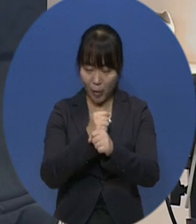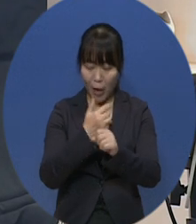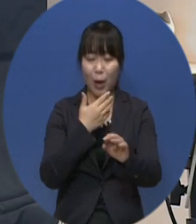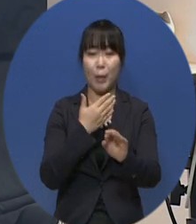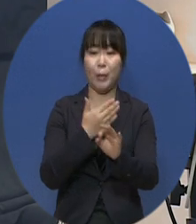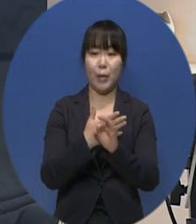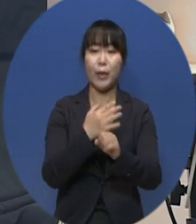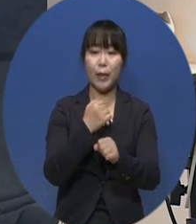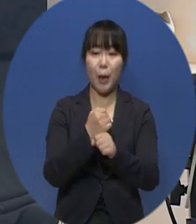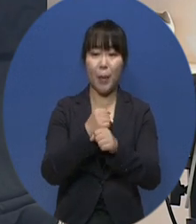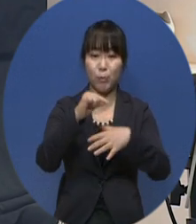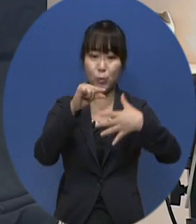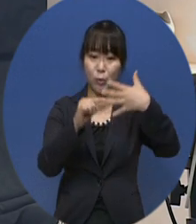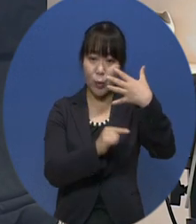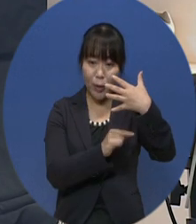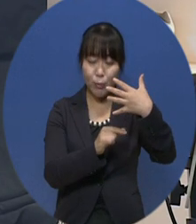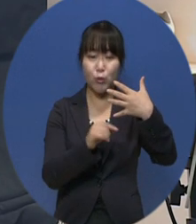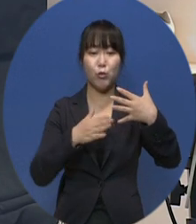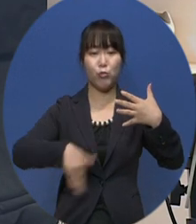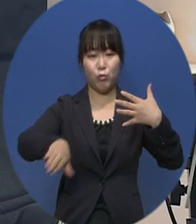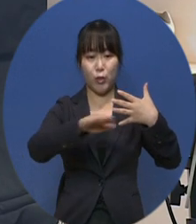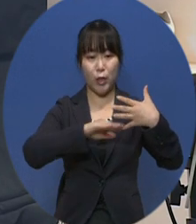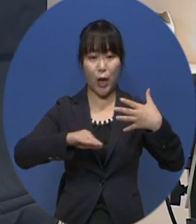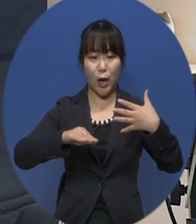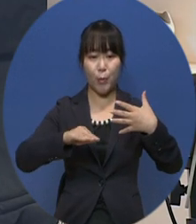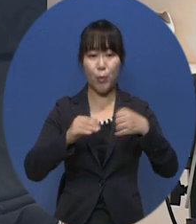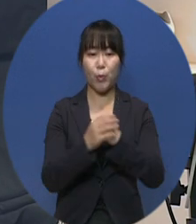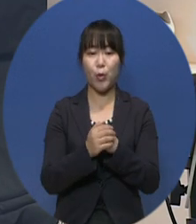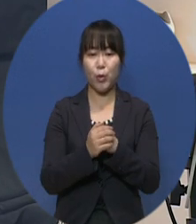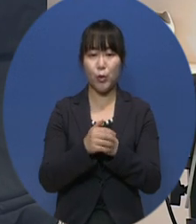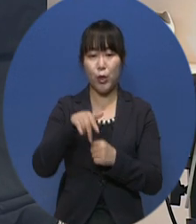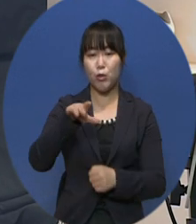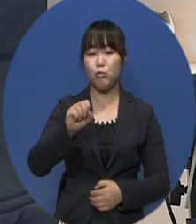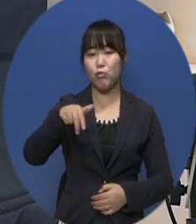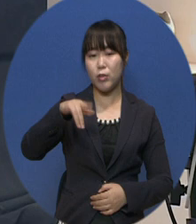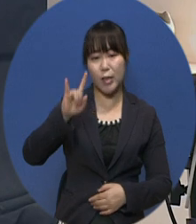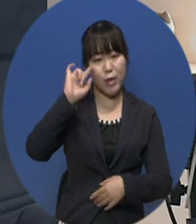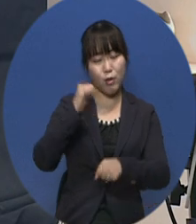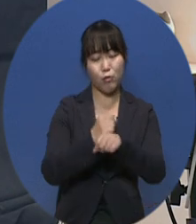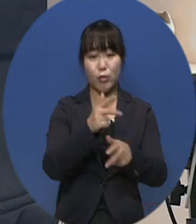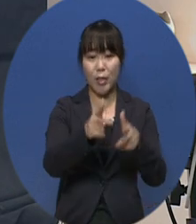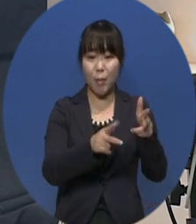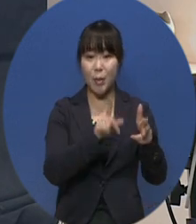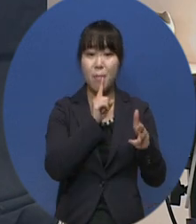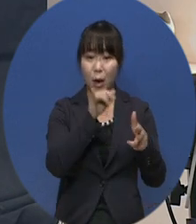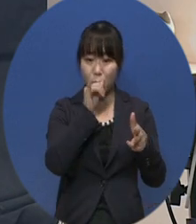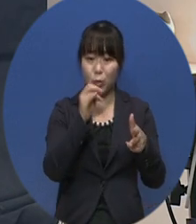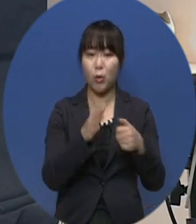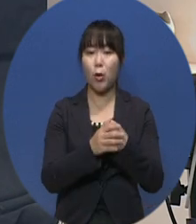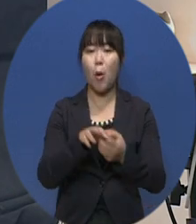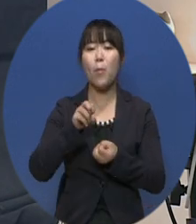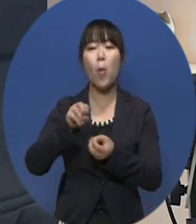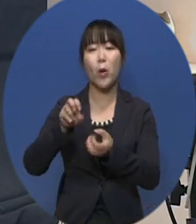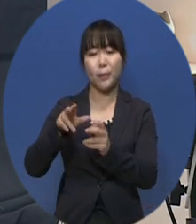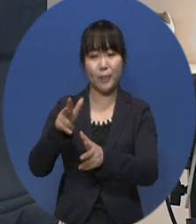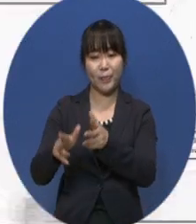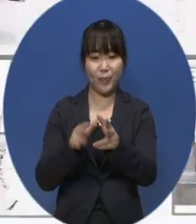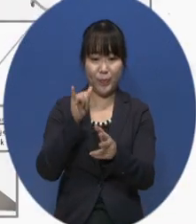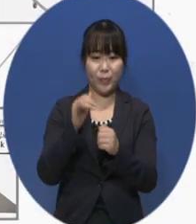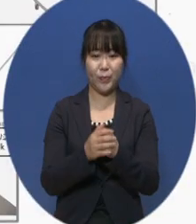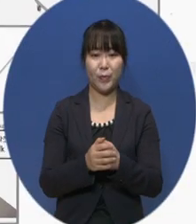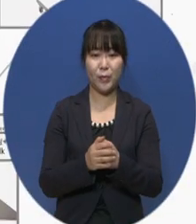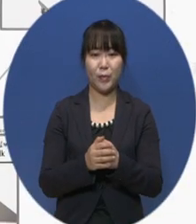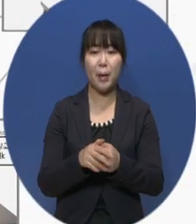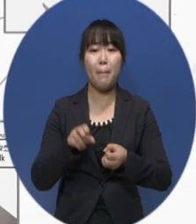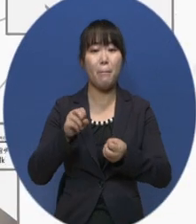그 개발하는 프로그램을 우리가 로봇 중개 연구 사업이라고 부르고요. 네. 그다음에 그것을 이제 보급하는 사업이 있습니다. 재활 로봇